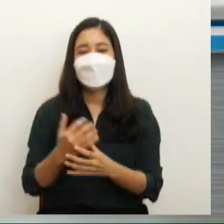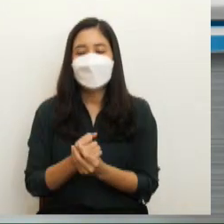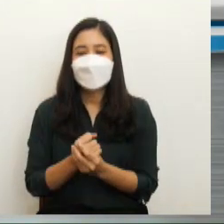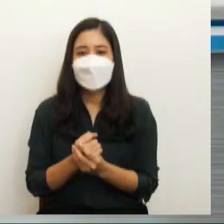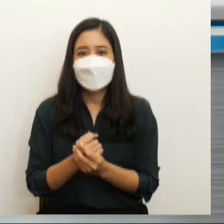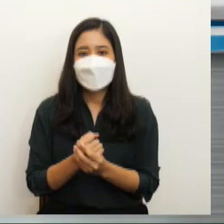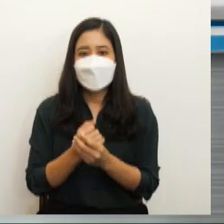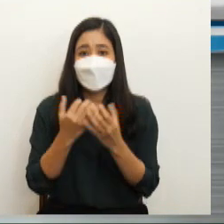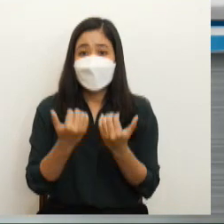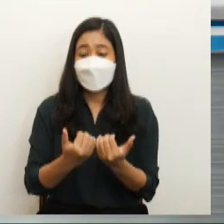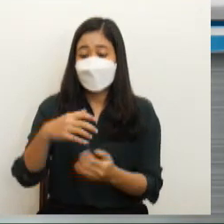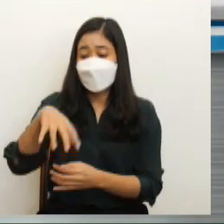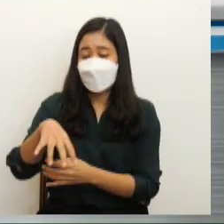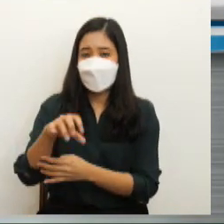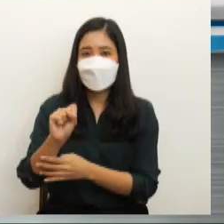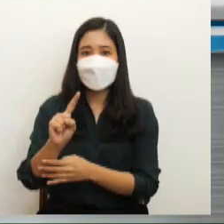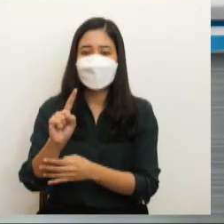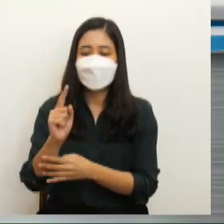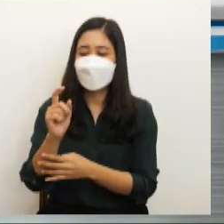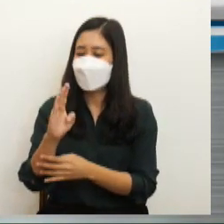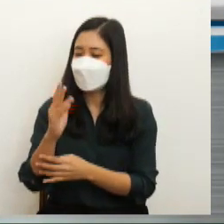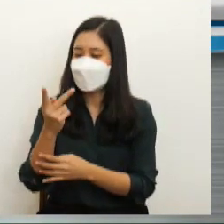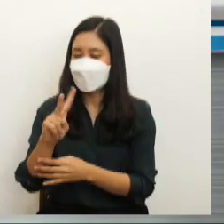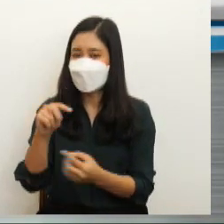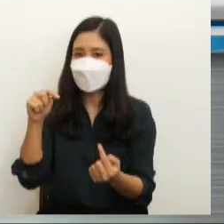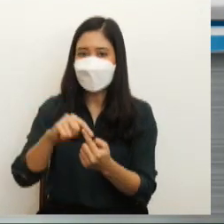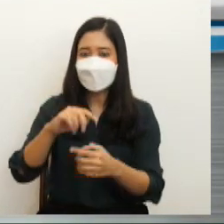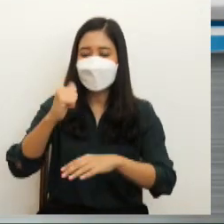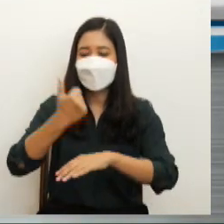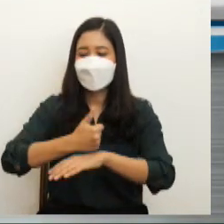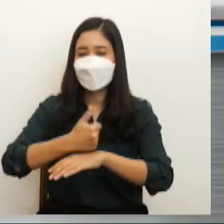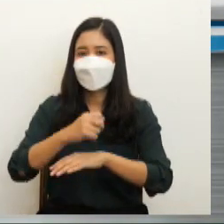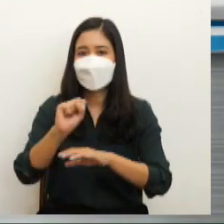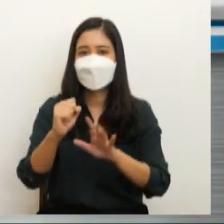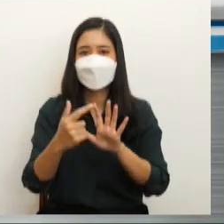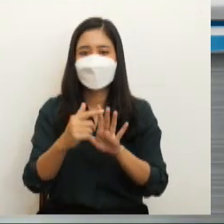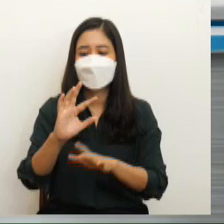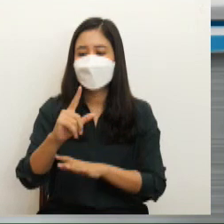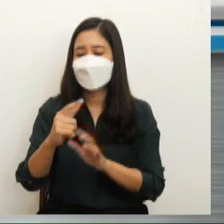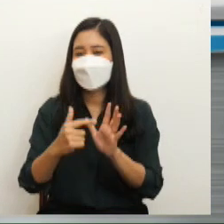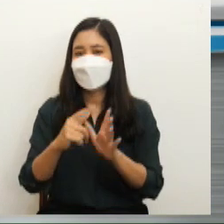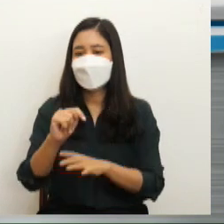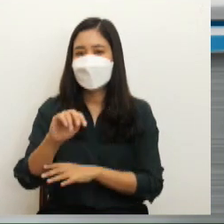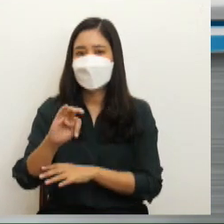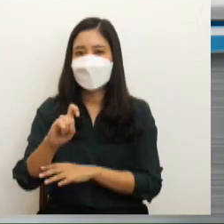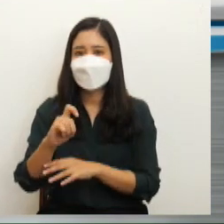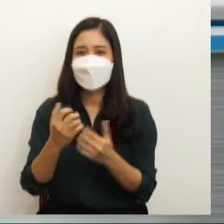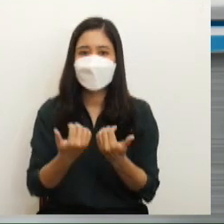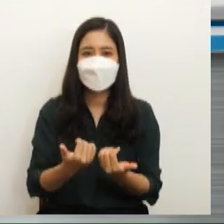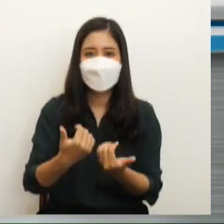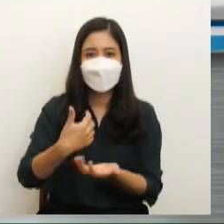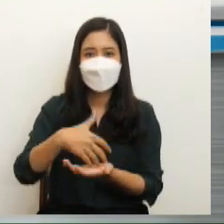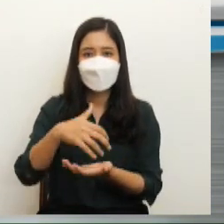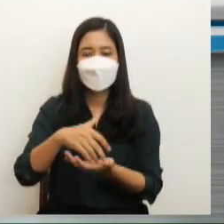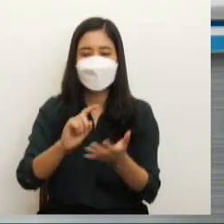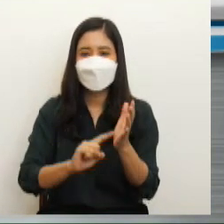ช.ได้ก็คือท่านผอ.สุชาติบรรจงการนะคะอันนี้เราก็จะมาเริ่มในช่วงแรกเลยค่ะในเรื่องของ